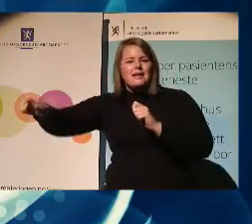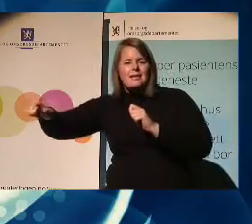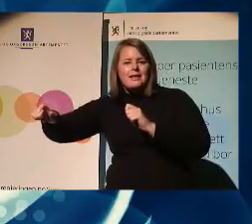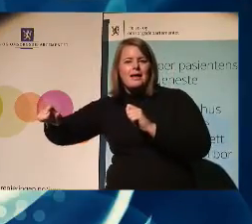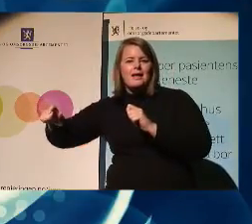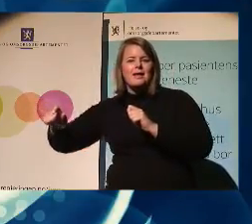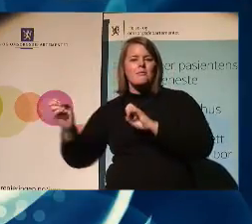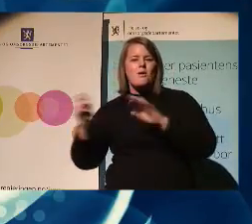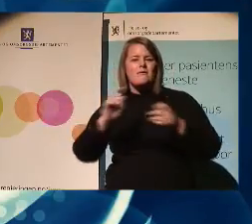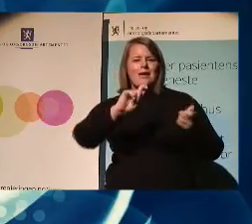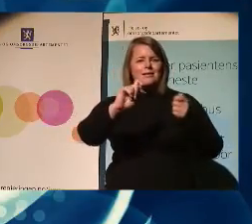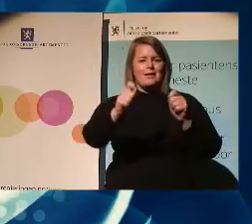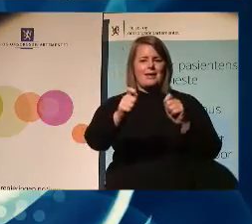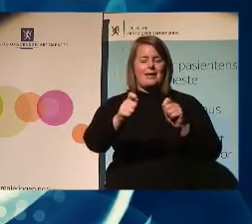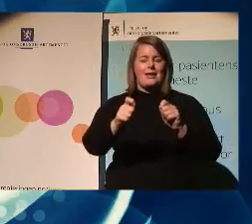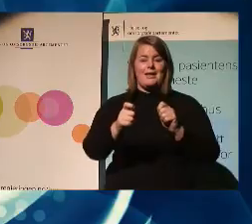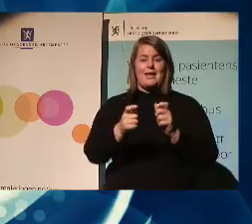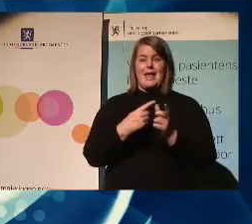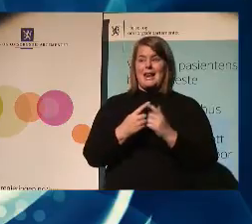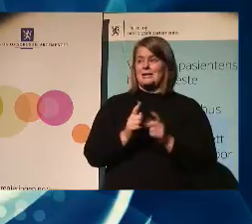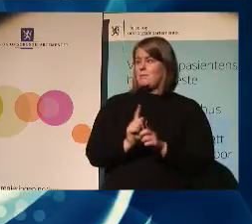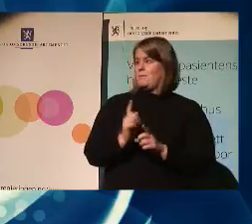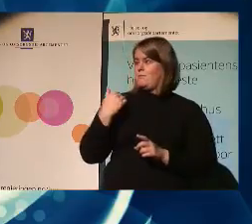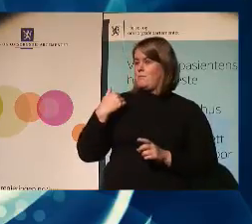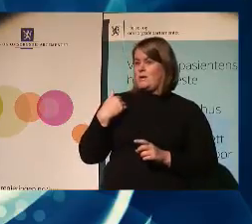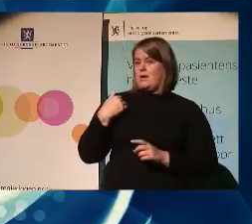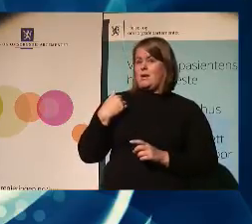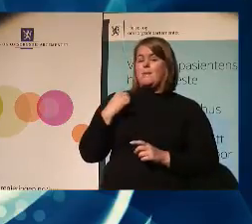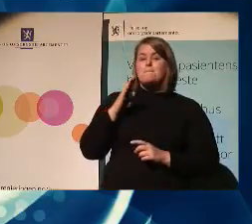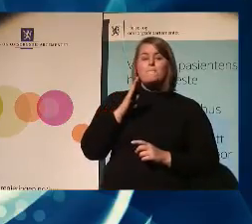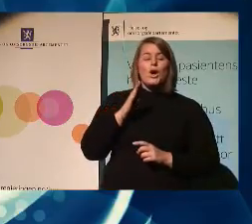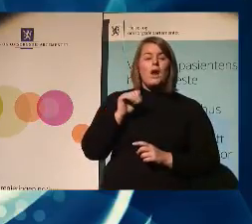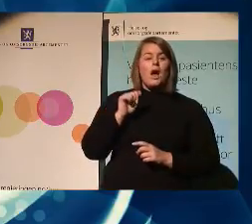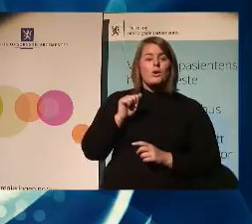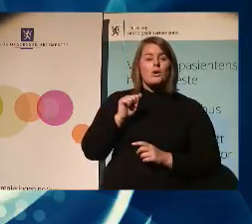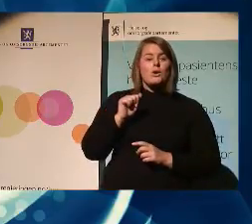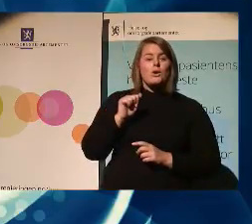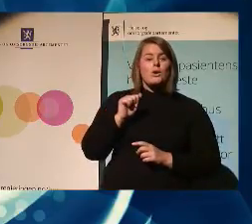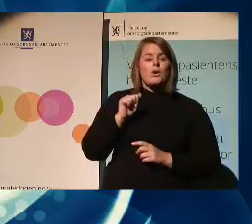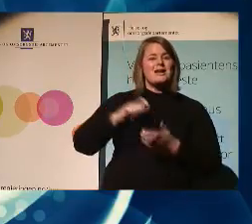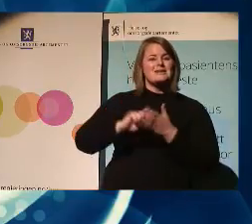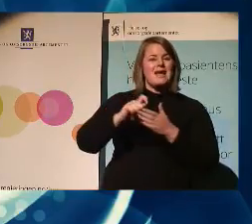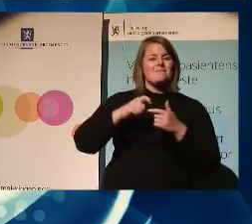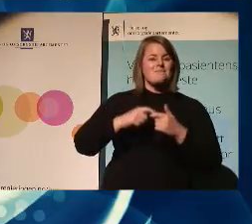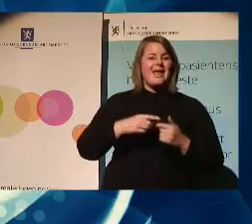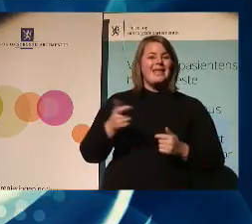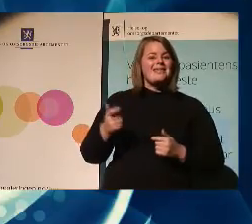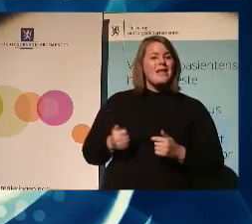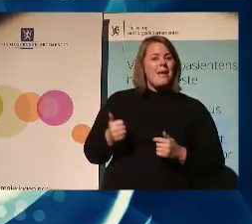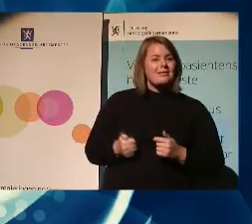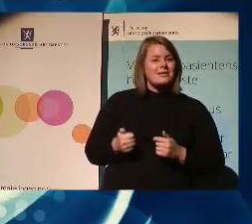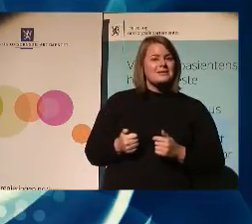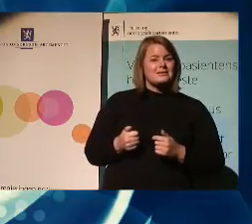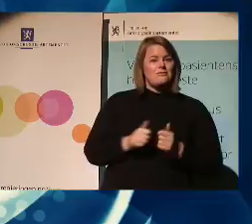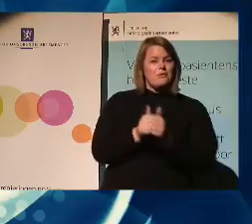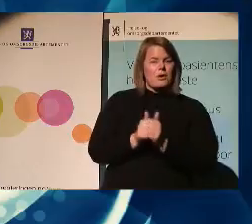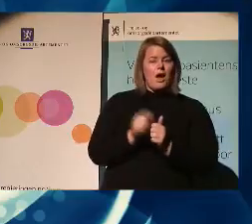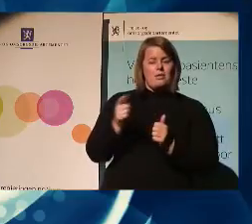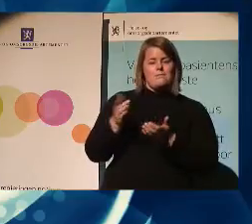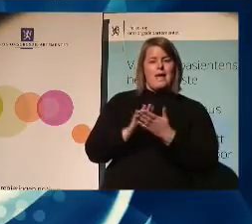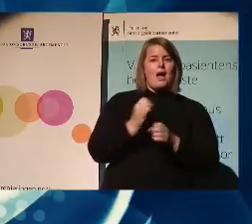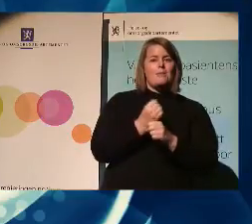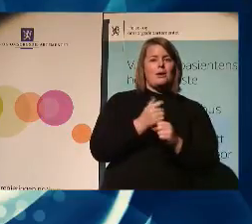som tidligere du har referert til Bjørnar Algott, som generalsekretær i Diabetesforbundet, han var med i arbeid med prioriteringsmeldingen,